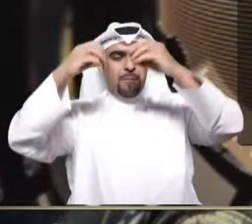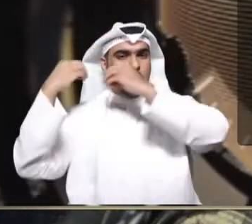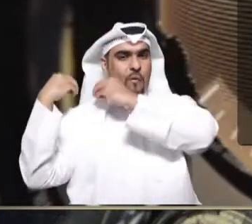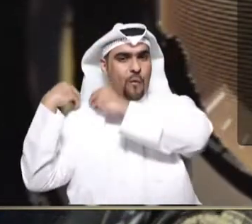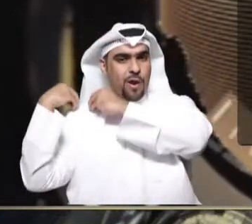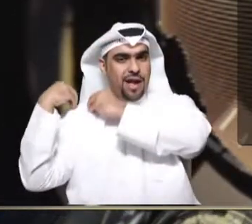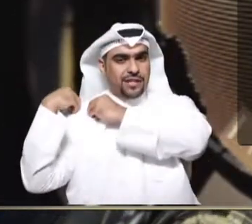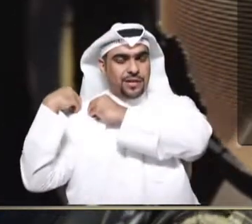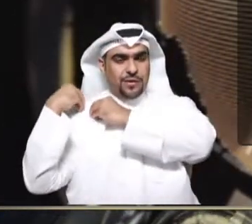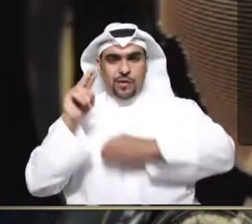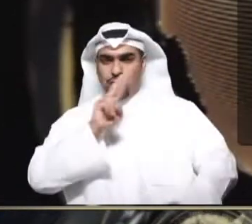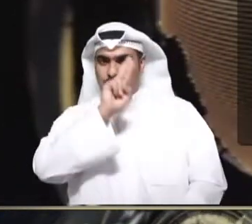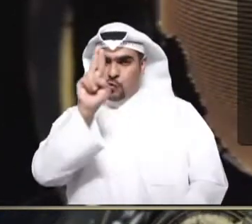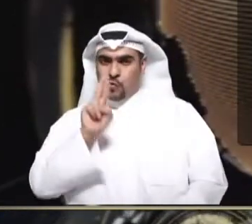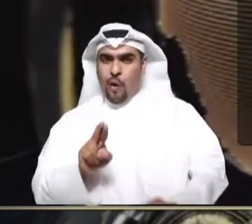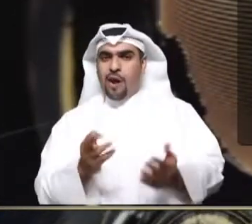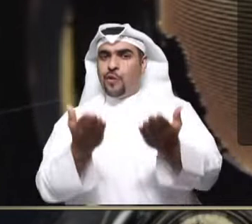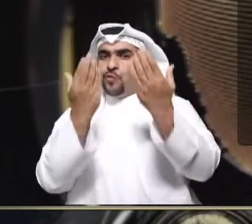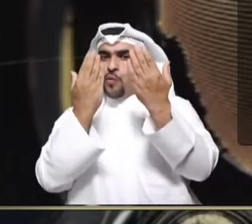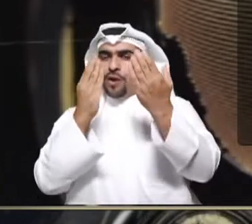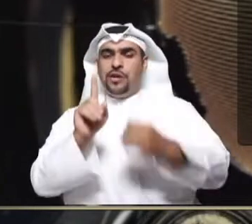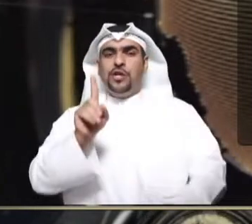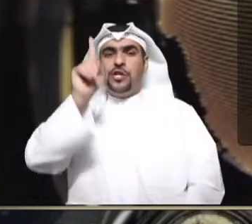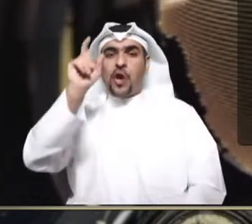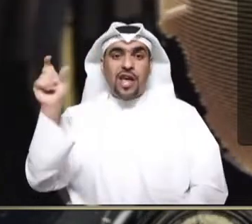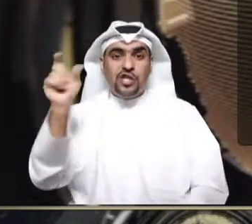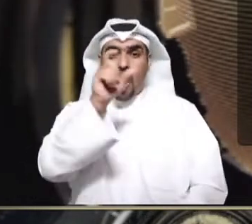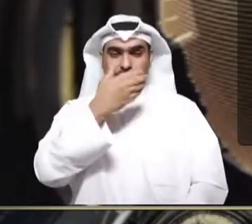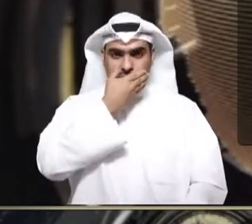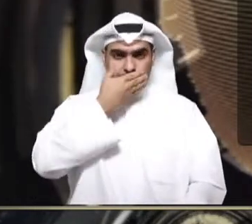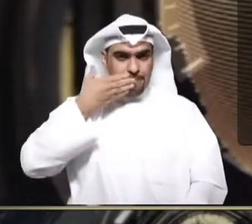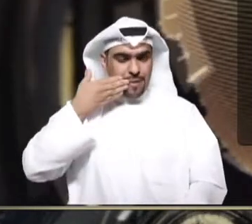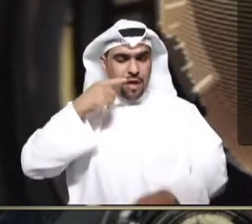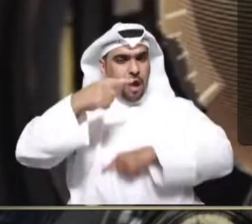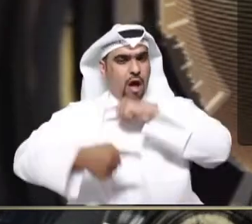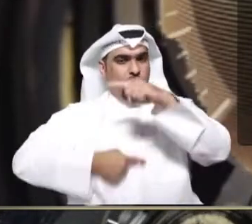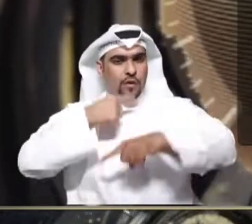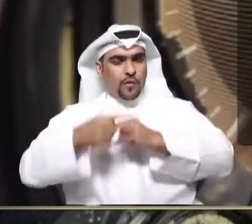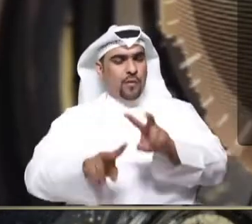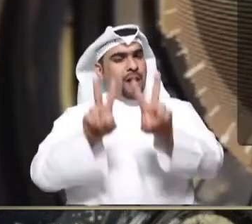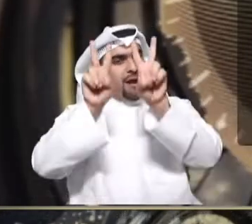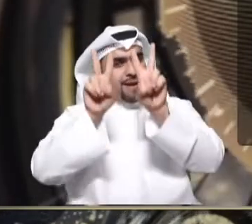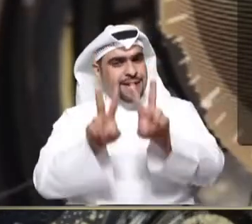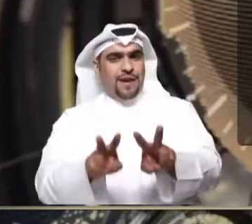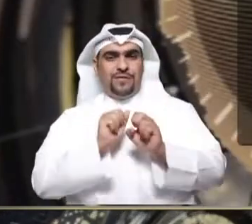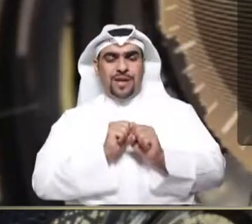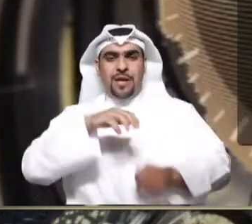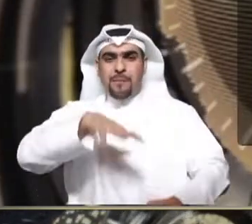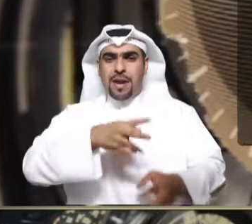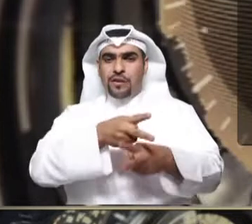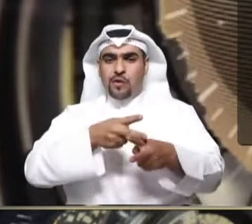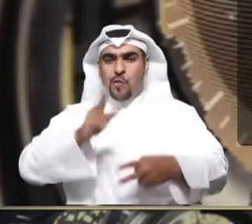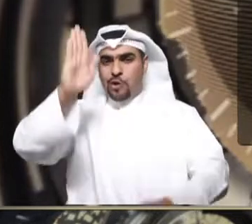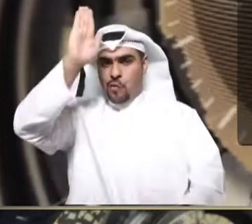أن يعيد هذا الشهر الفضيل على البلدين الشقيقين والشعبين الكريمين وعلى الأمتين